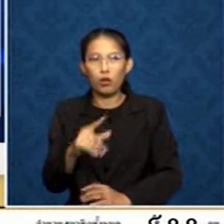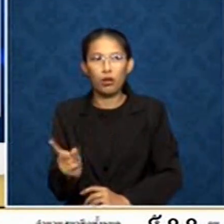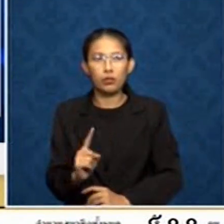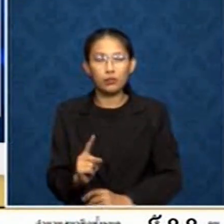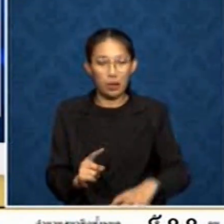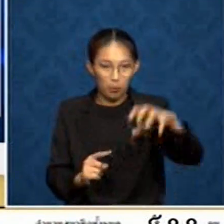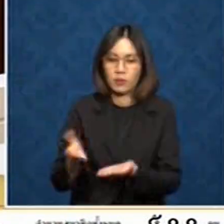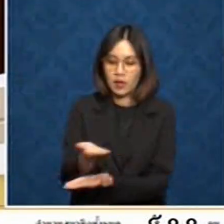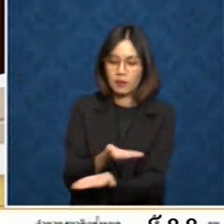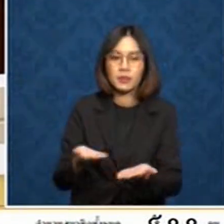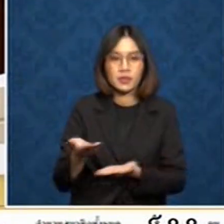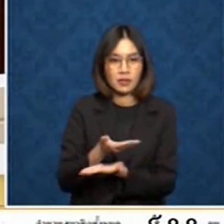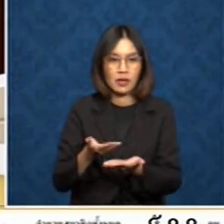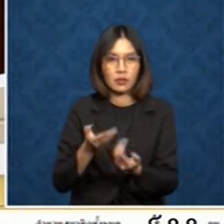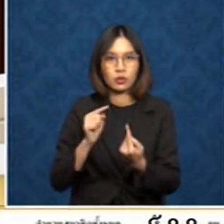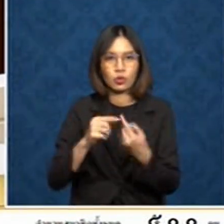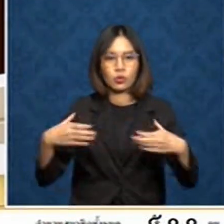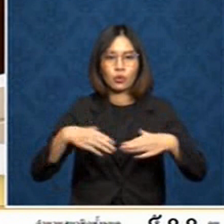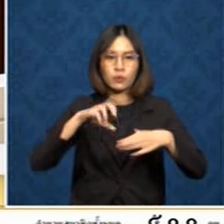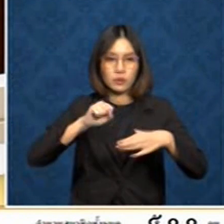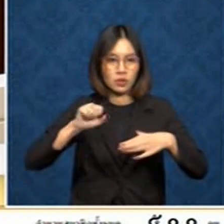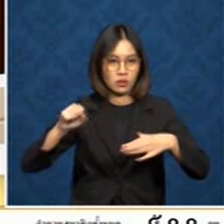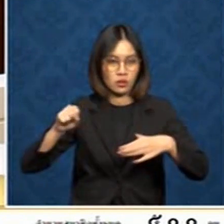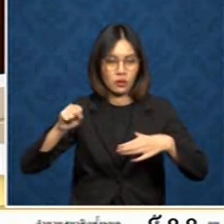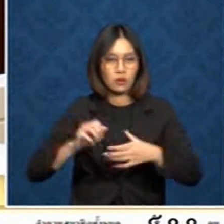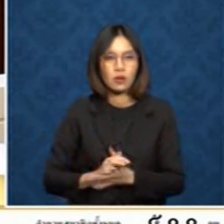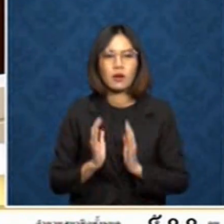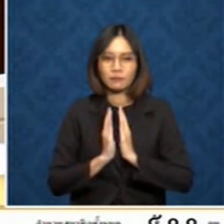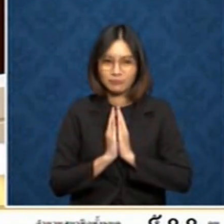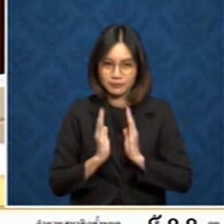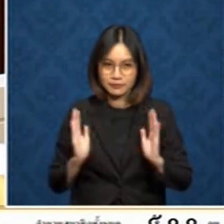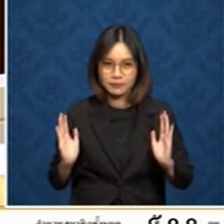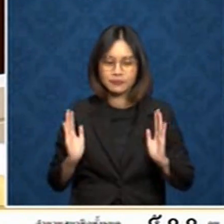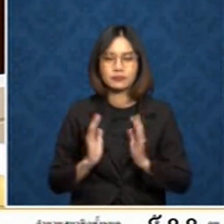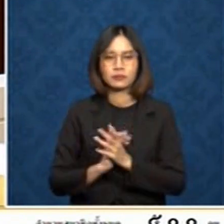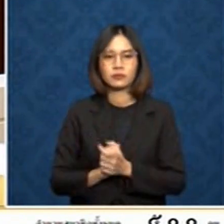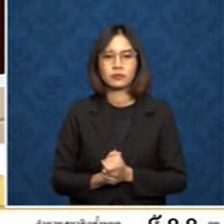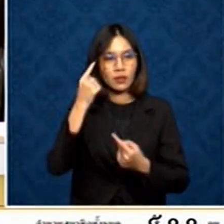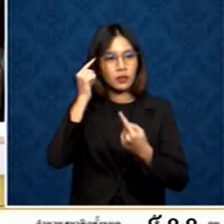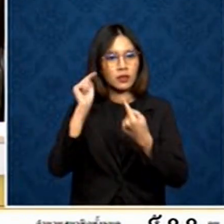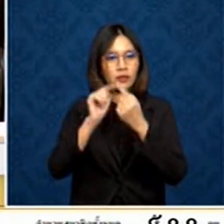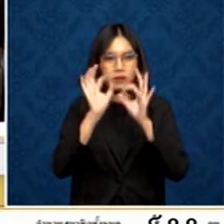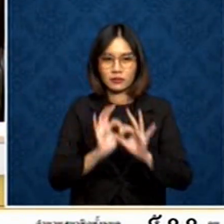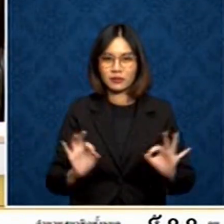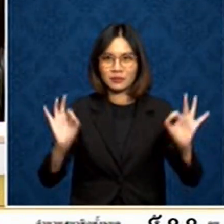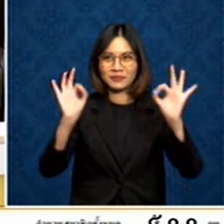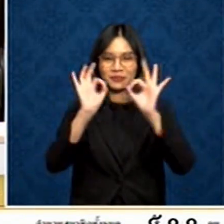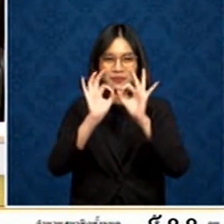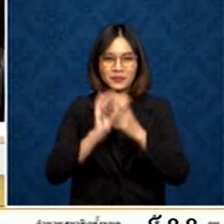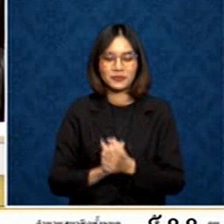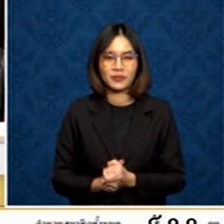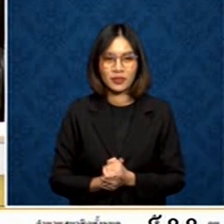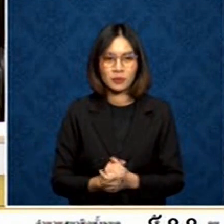ของนายสมศักดิ์เทพสุทินรัฐมนตรีว่าการกระทรวงสาธารณสุขก็ได้ลุกขึ้นชี้แจงอ่ะนะครับเรื่องของการขาดแคลนบุคลากรทางการ